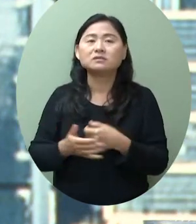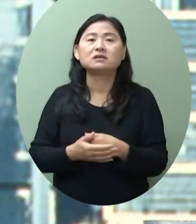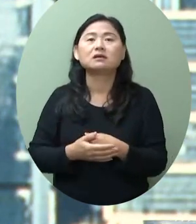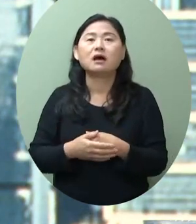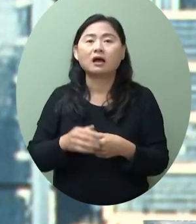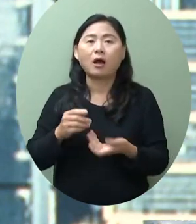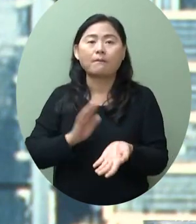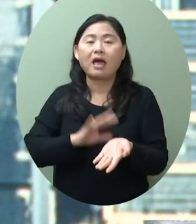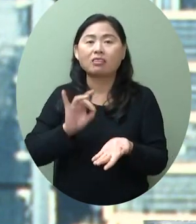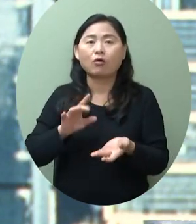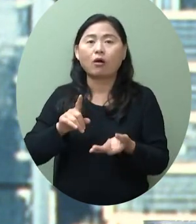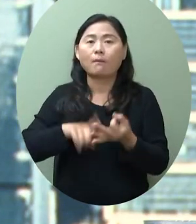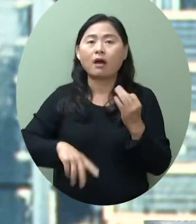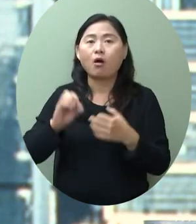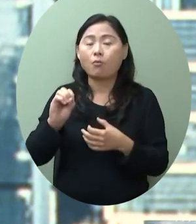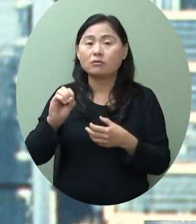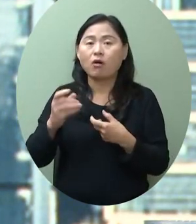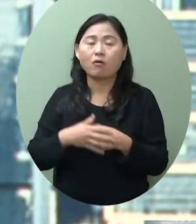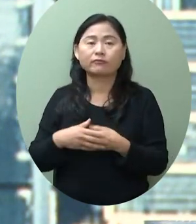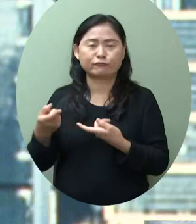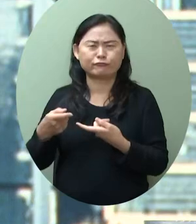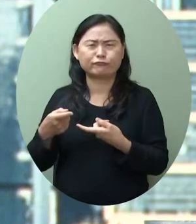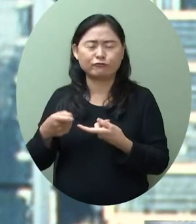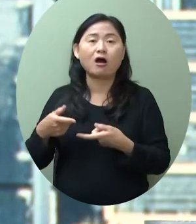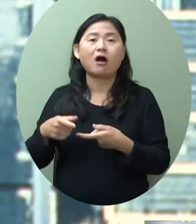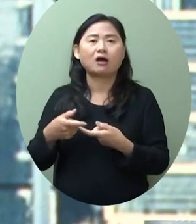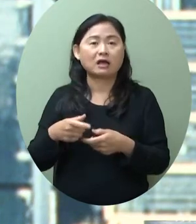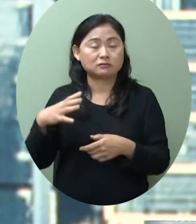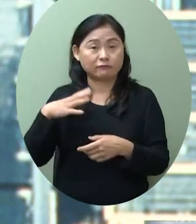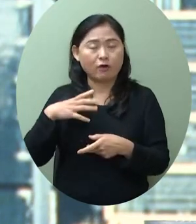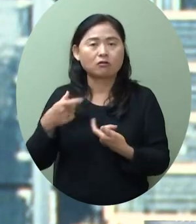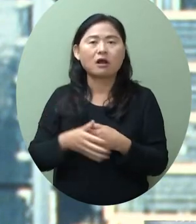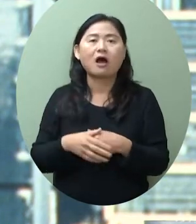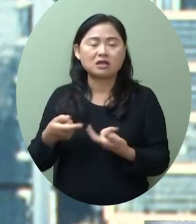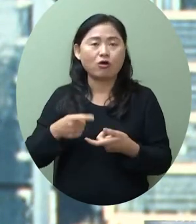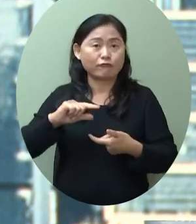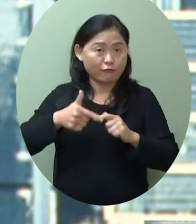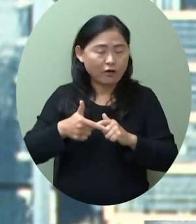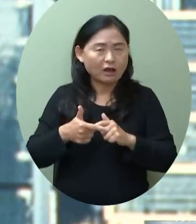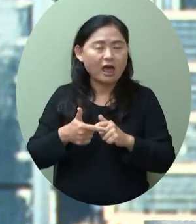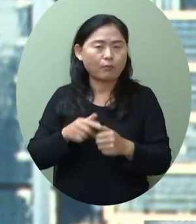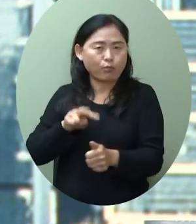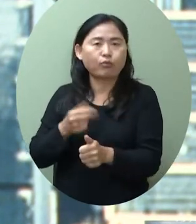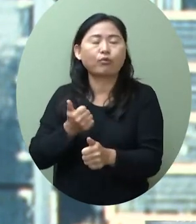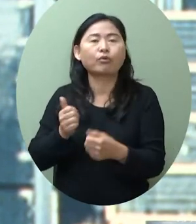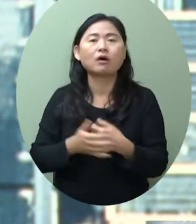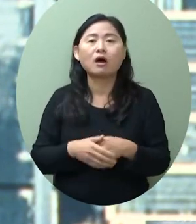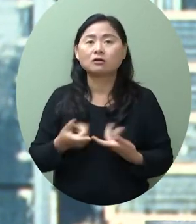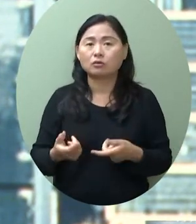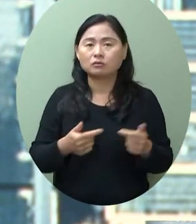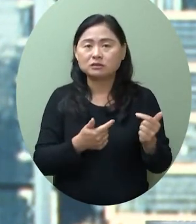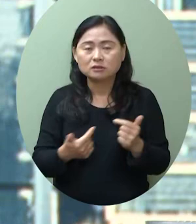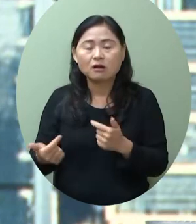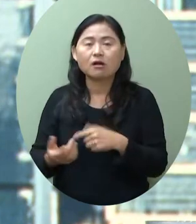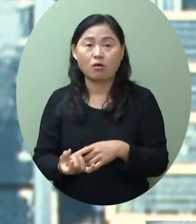法咧係有成效嘅。等於我都多次強調咧，到而家為止喺本地感染嘅 Omicron 嘅個